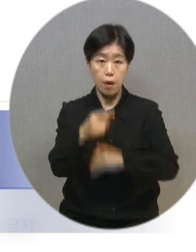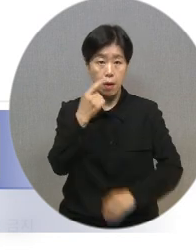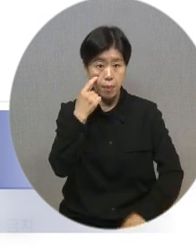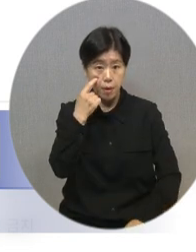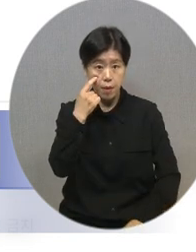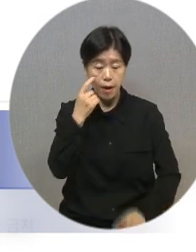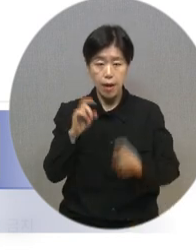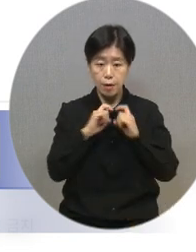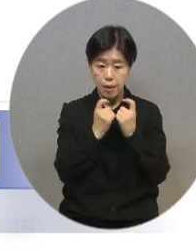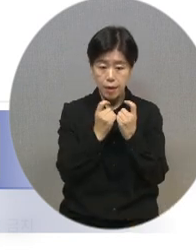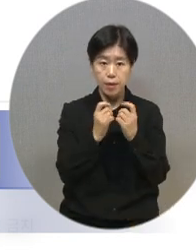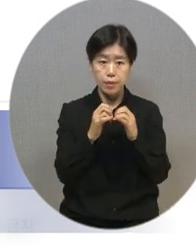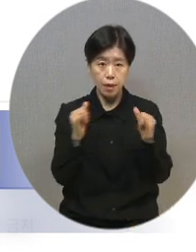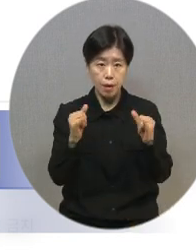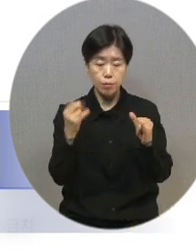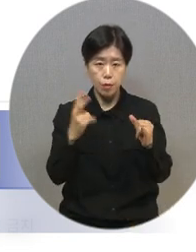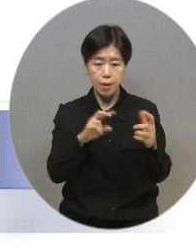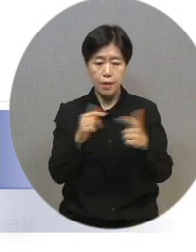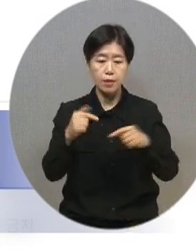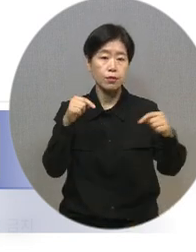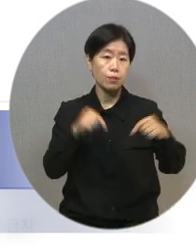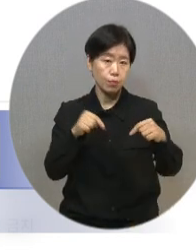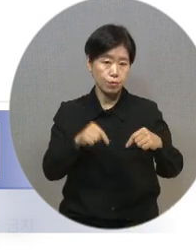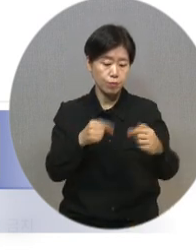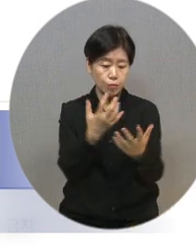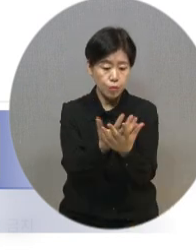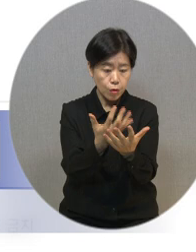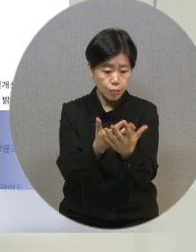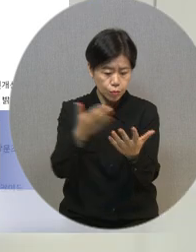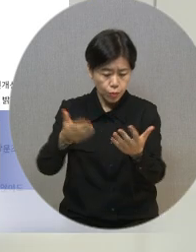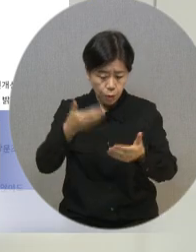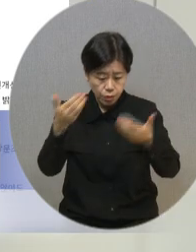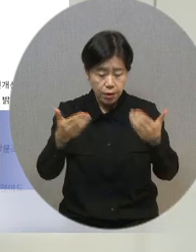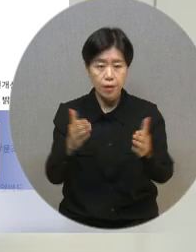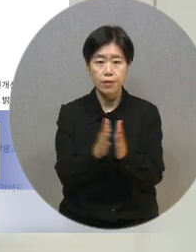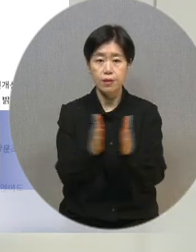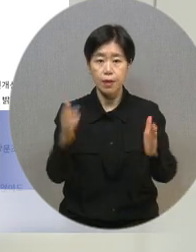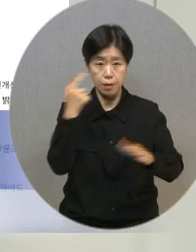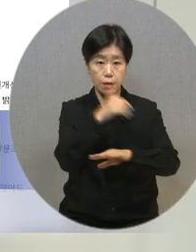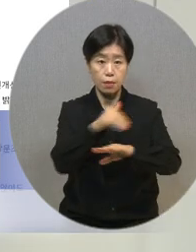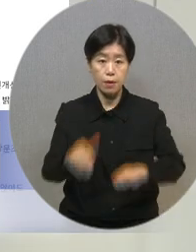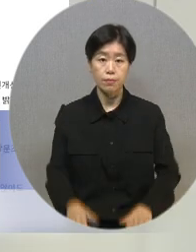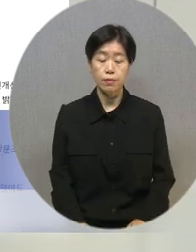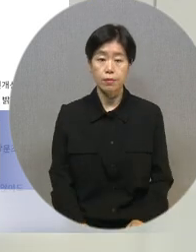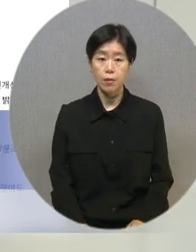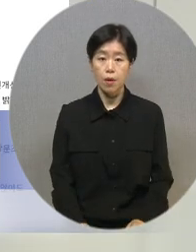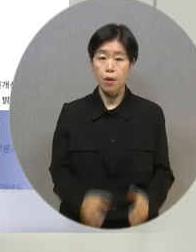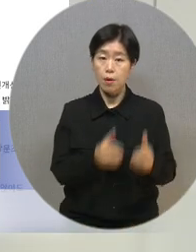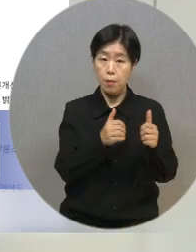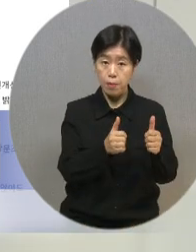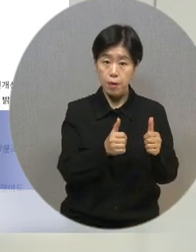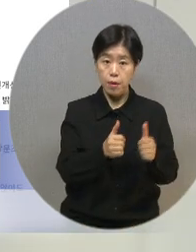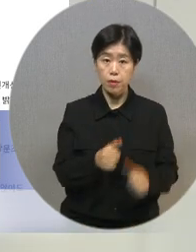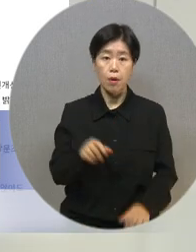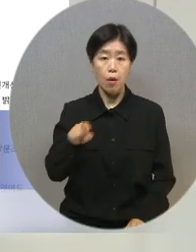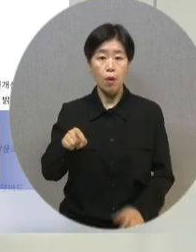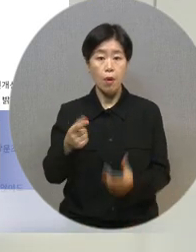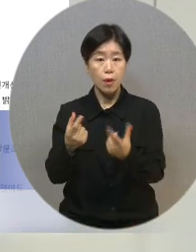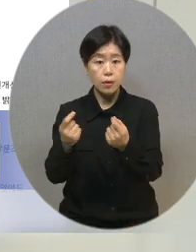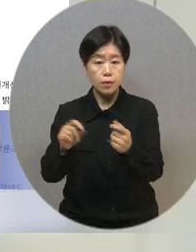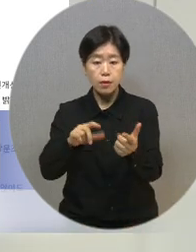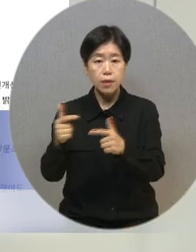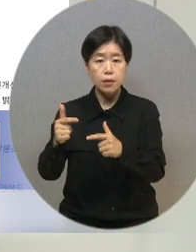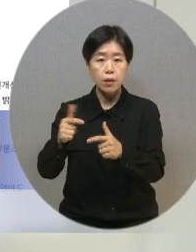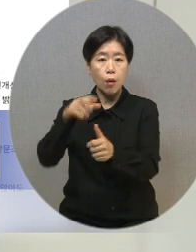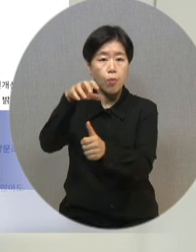당과 서류 조사 등을 실시할 예정인데요 한 법원은 정신 요양원이나 각종 의료복지 수용 보호